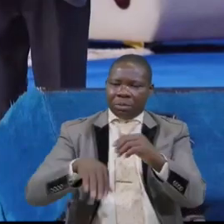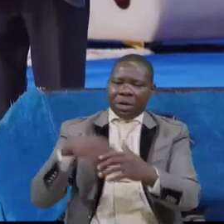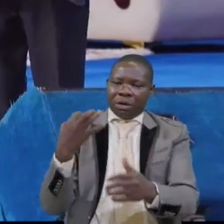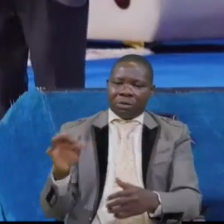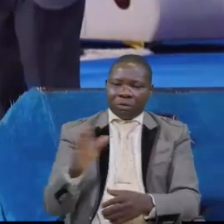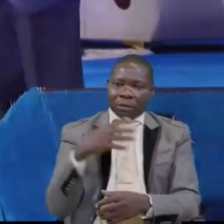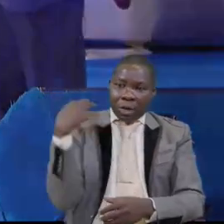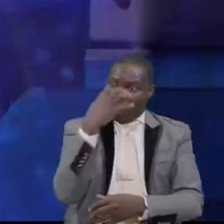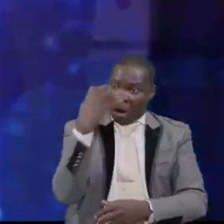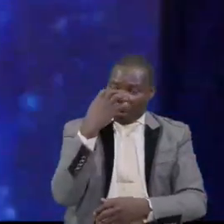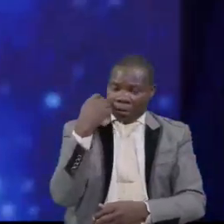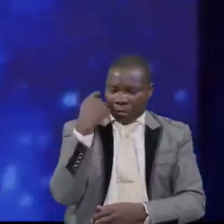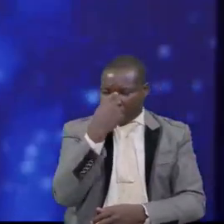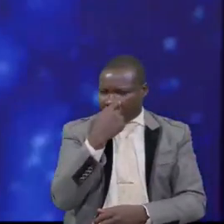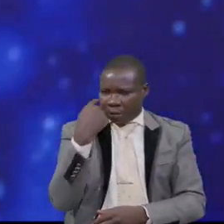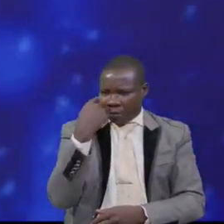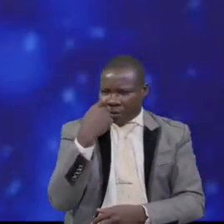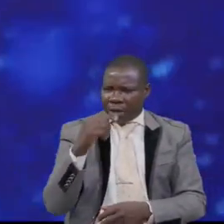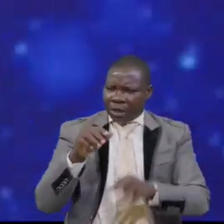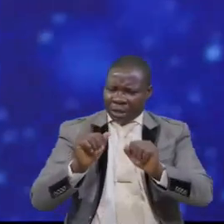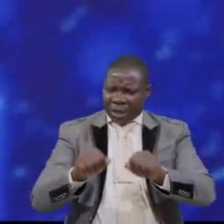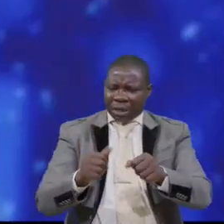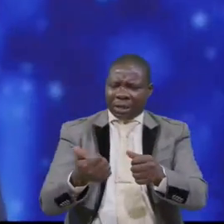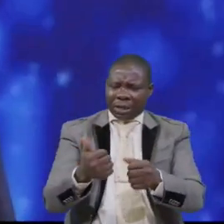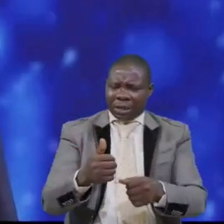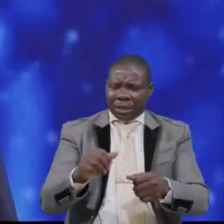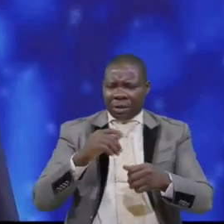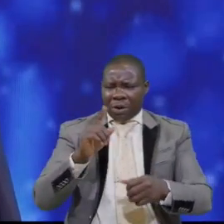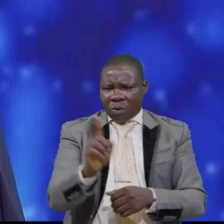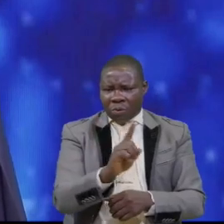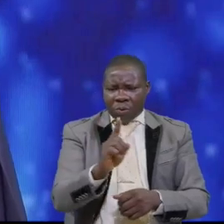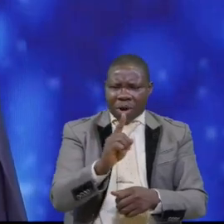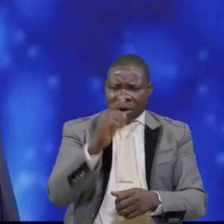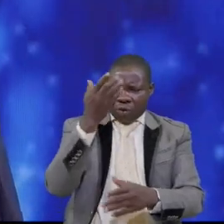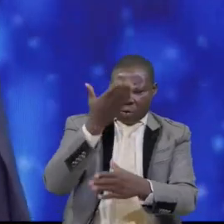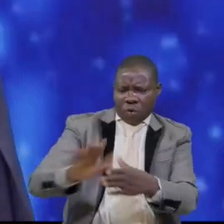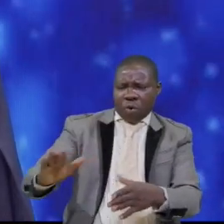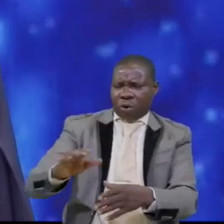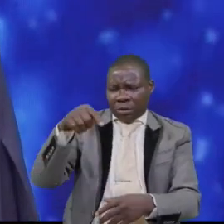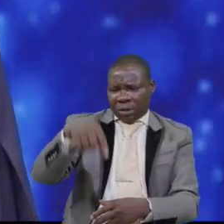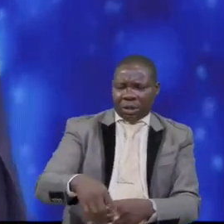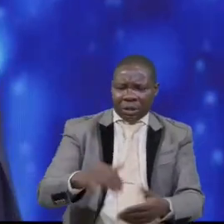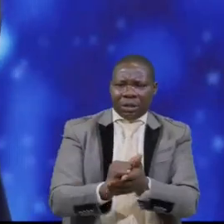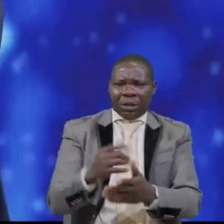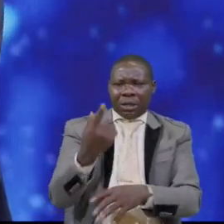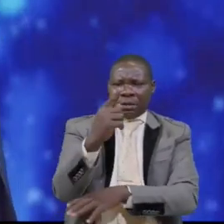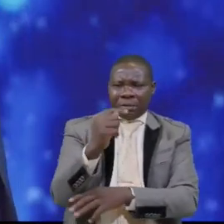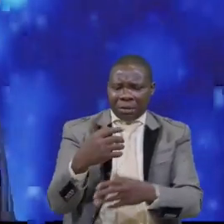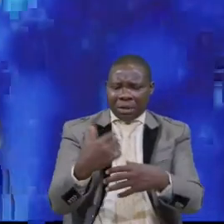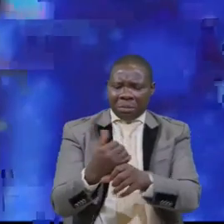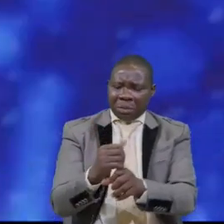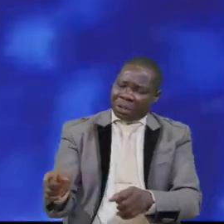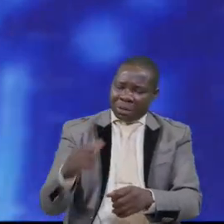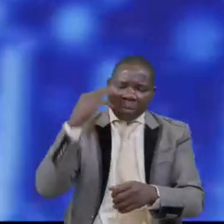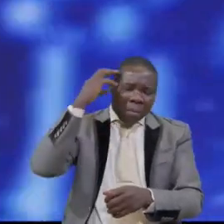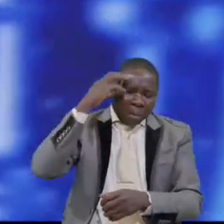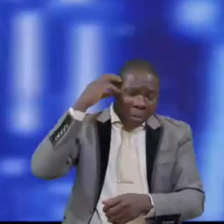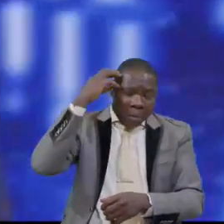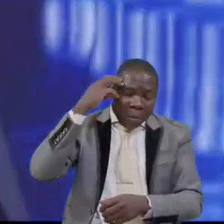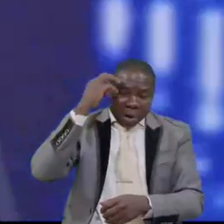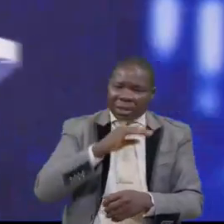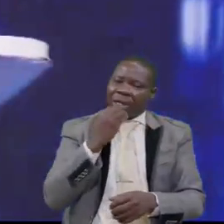furieux est-ce que quelqu'un peut couper CEET AR le rendre fou et qu'il mange de